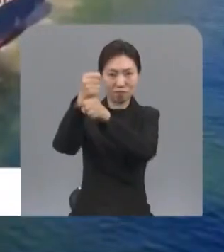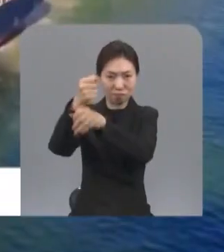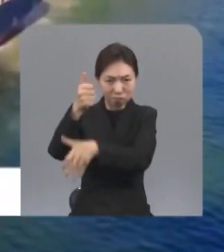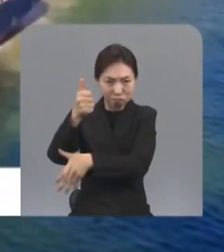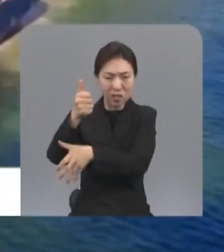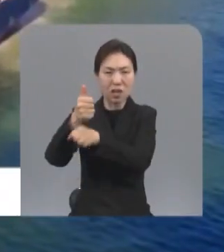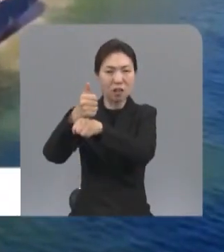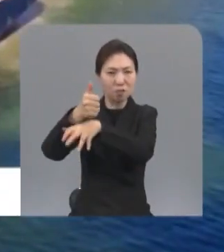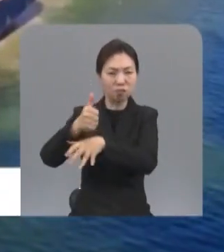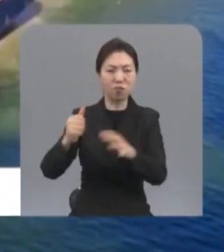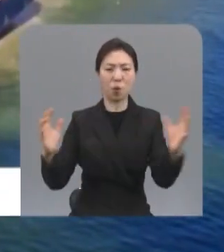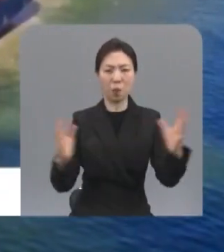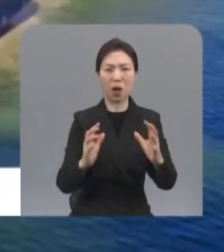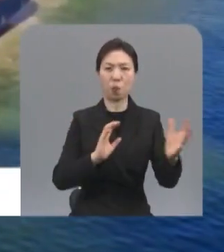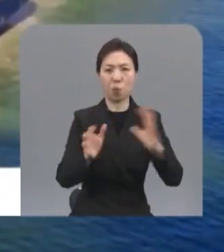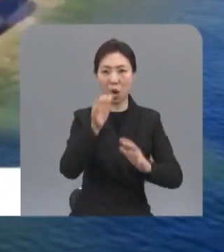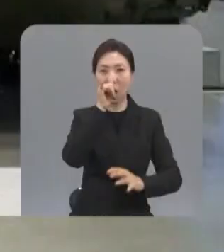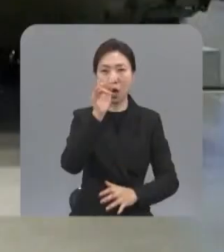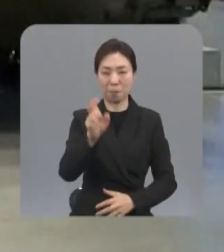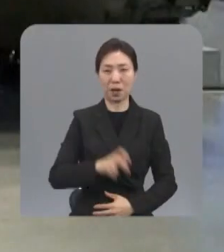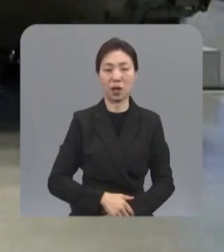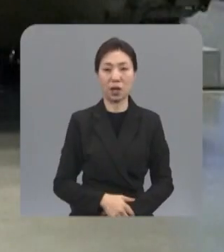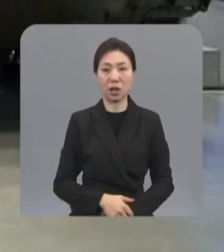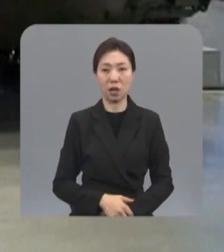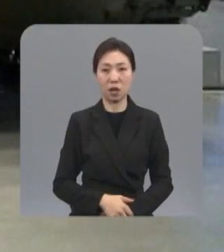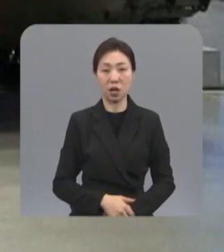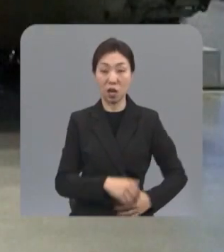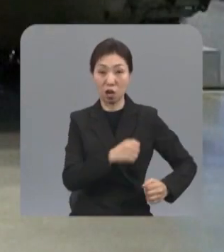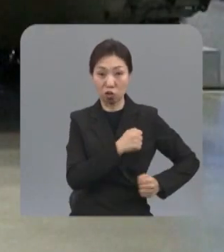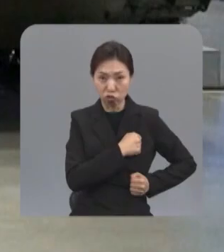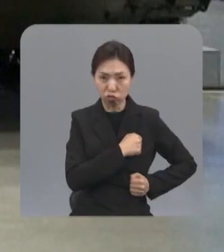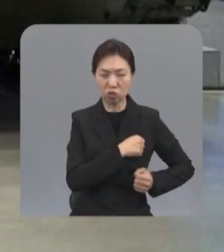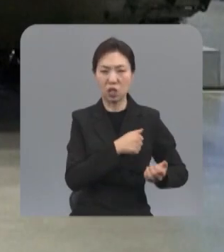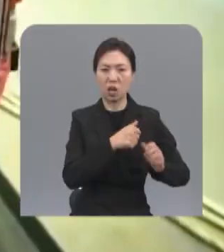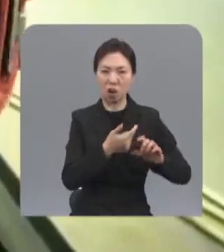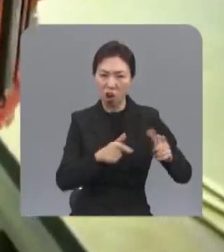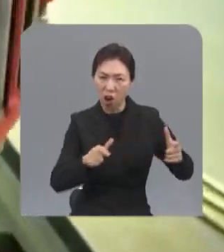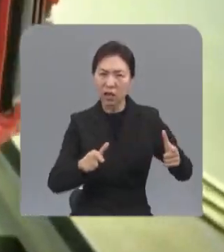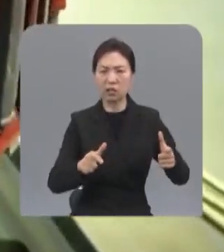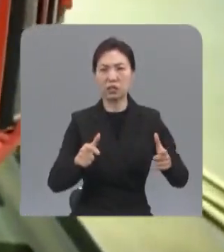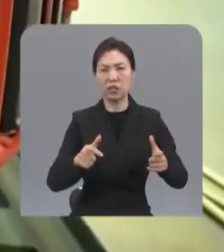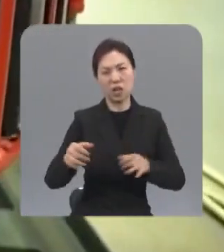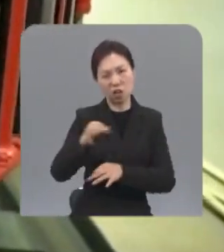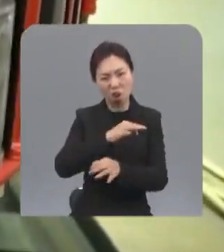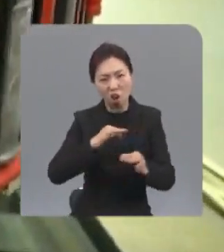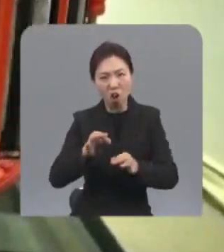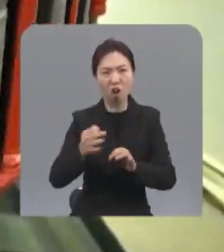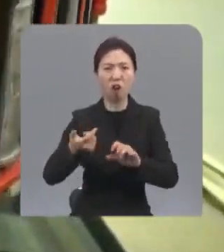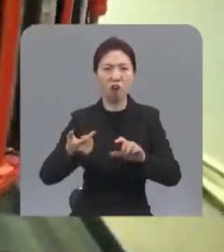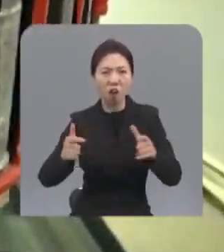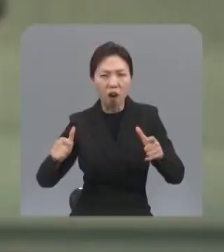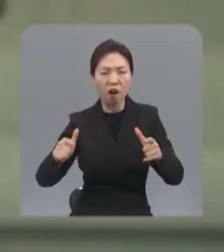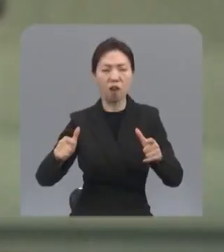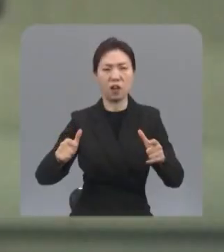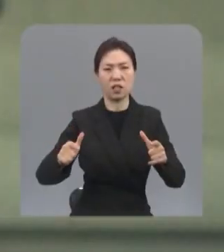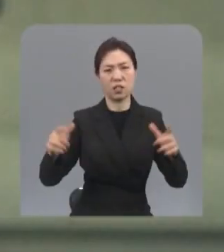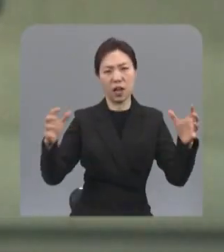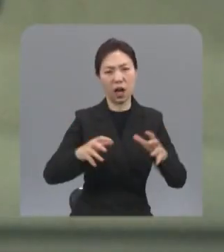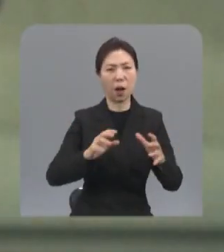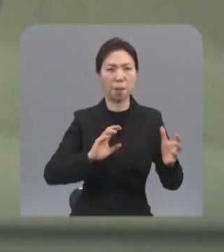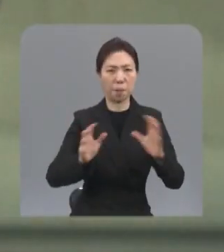아니라 군사기술협력 등 여러 양자협정에 대한 서명이 이루어질 거라고 밝혔습니다. 모스크바에서 KBS